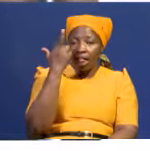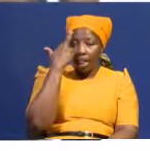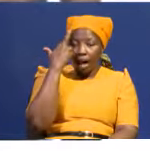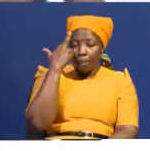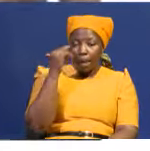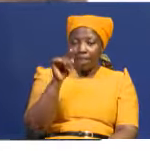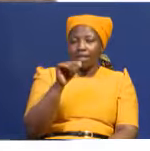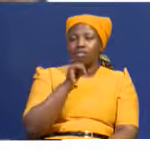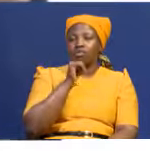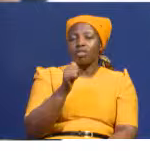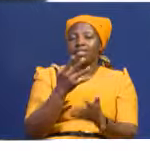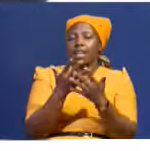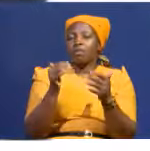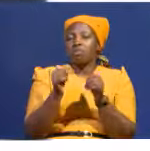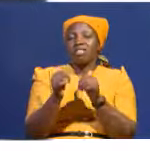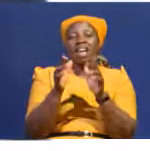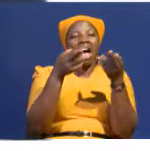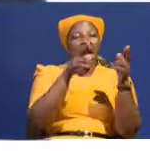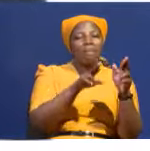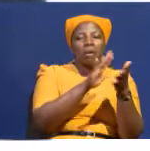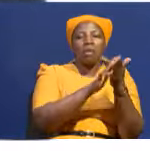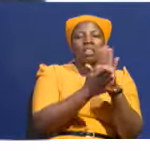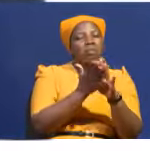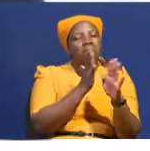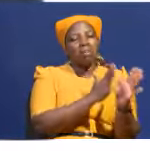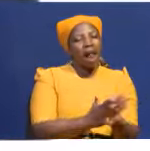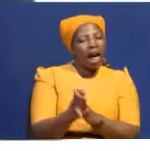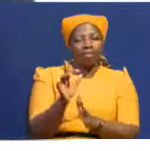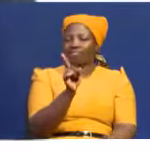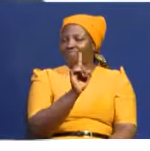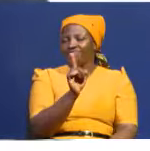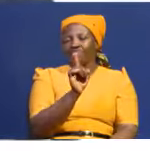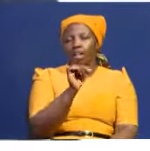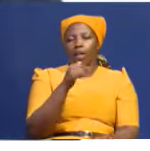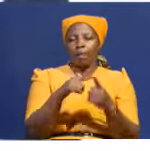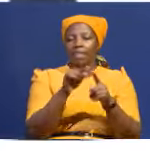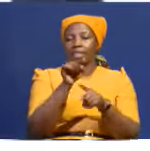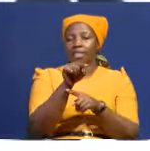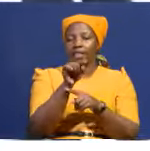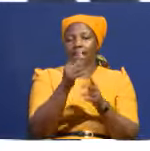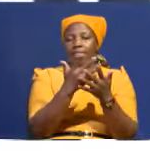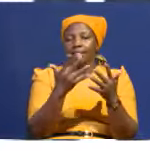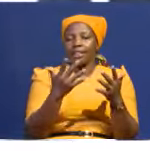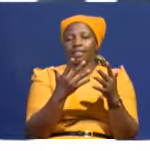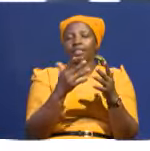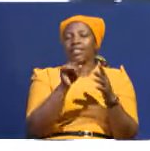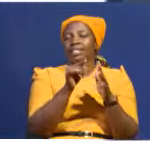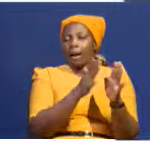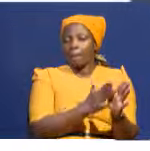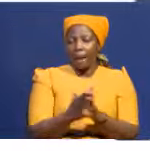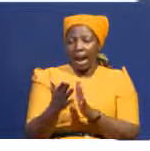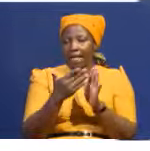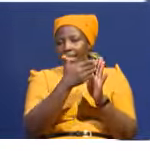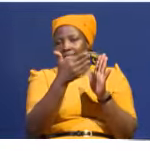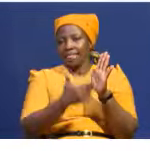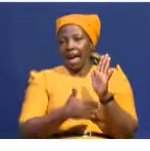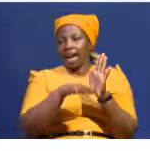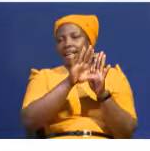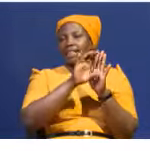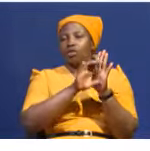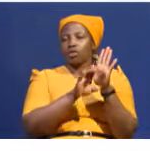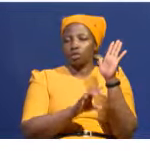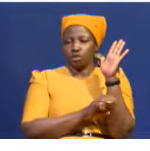ni jambo ambalo linafanyika tu bila mpangilio wote, ni swala ambalo limo mwenye katiba, ni mpangilio unaofuata